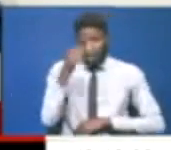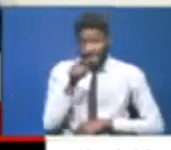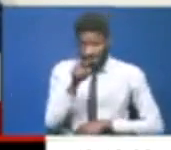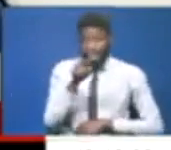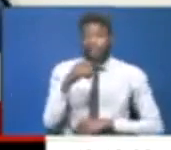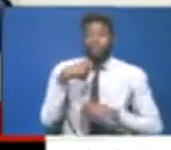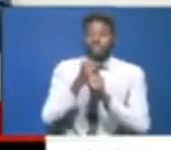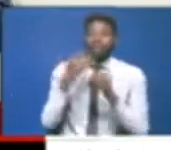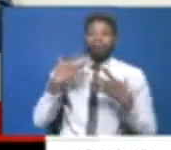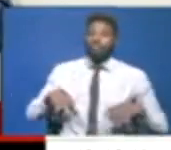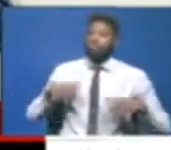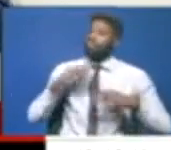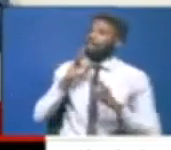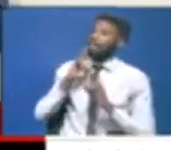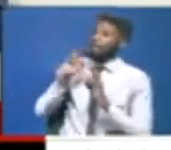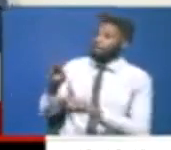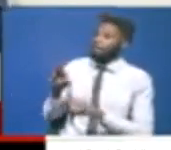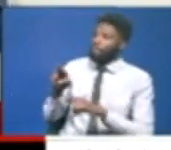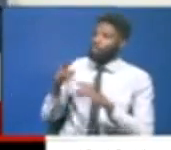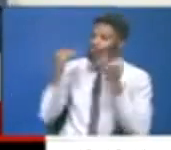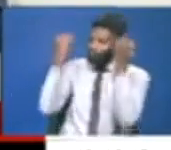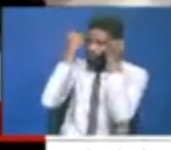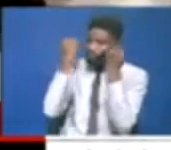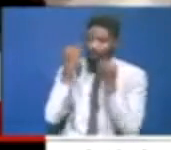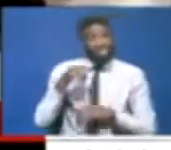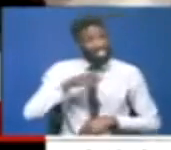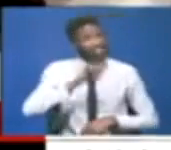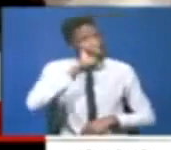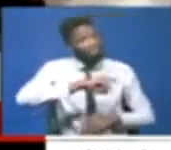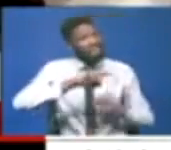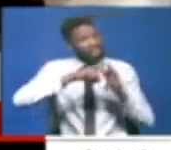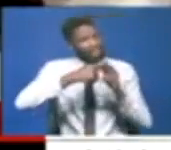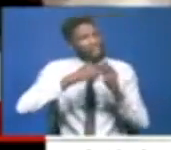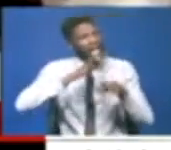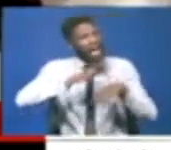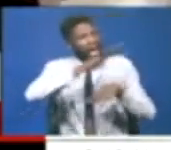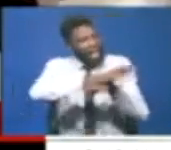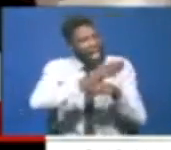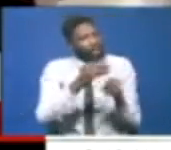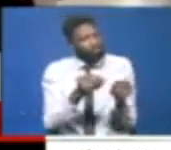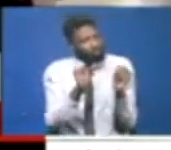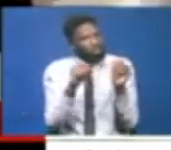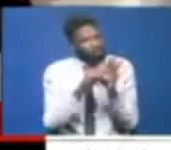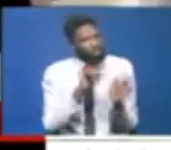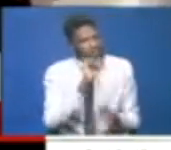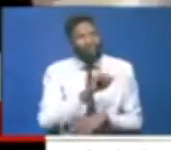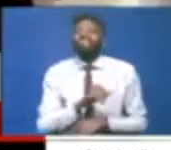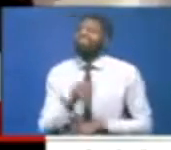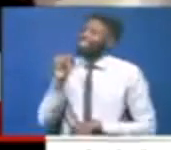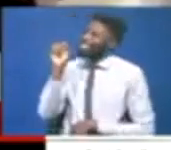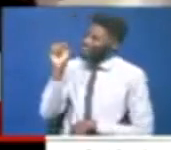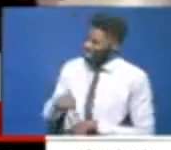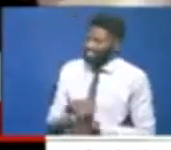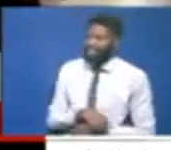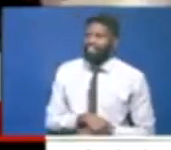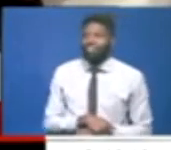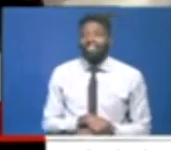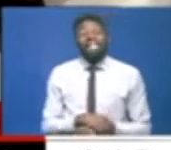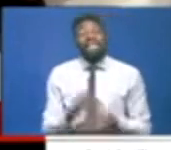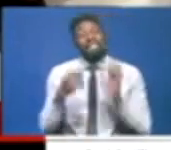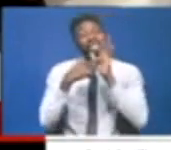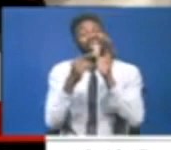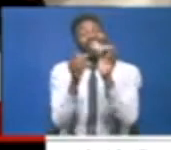kotini. Tuseme kwa mfano tu, kwa hivyo anze kuziba ufa kabla wajenge, ndivyo haswa. Kwa mfano tu anaposema yeye